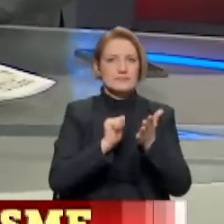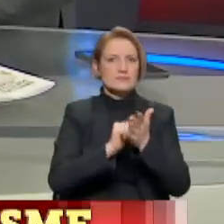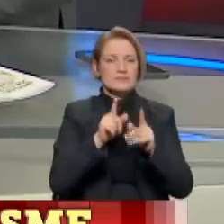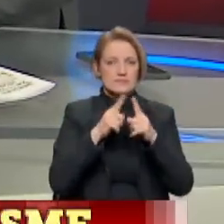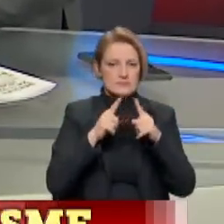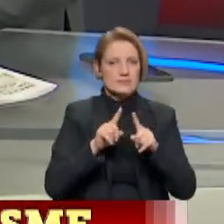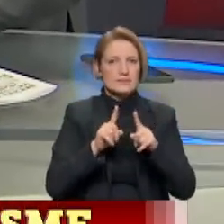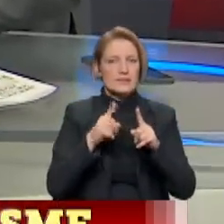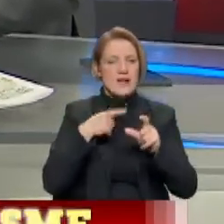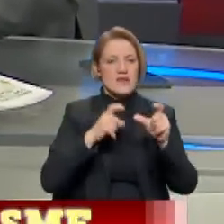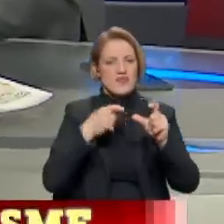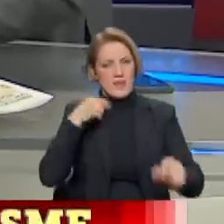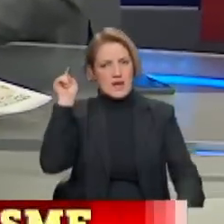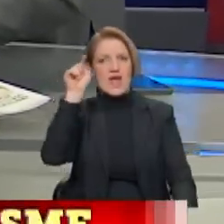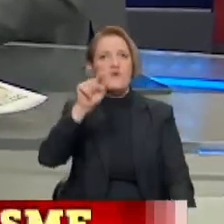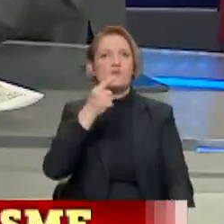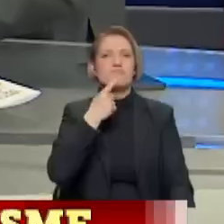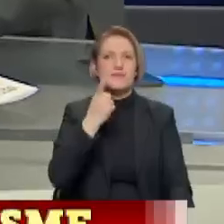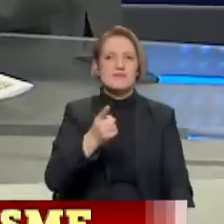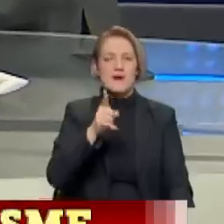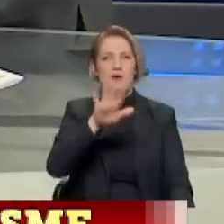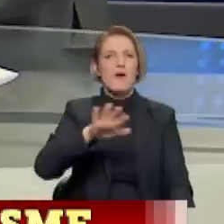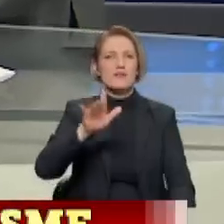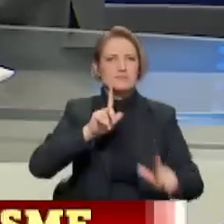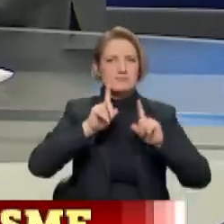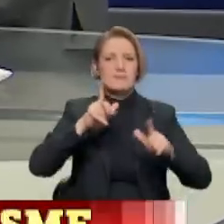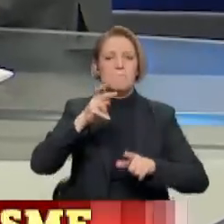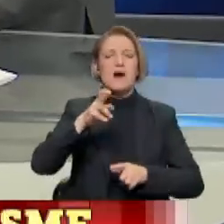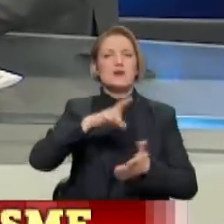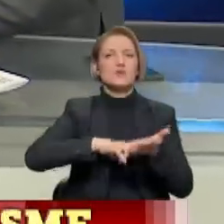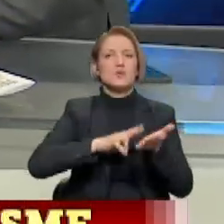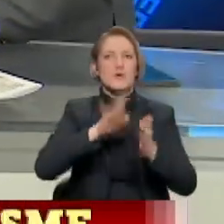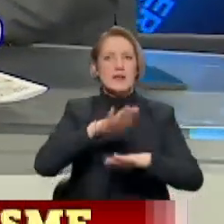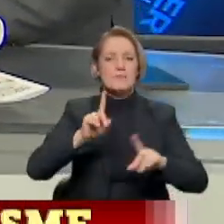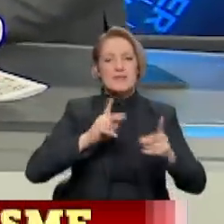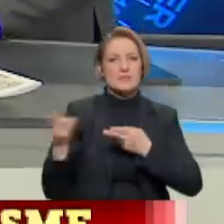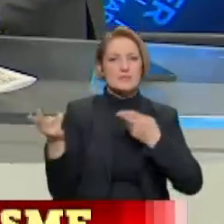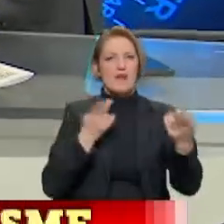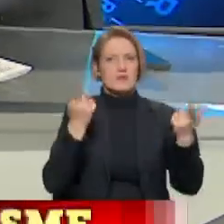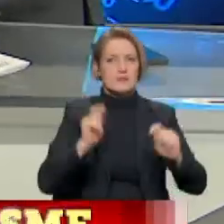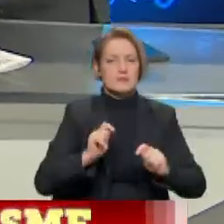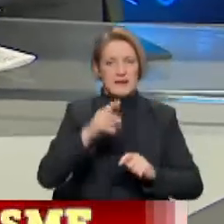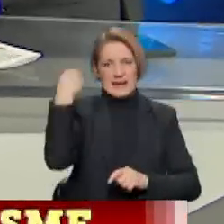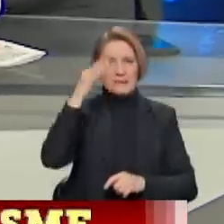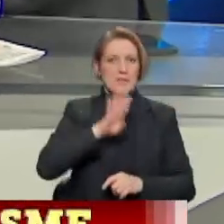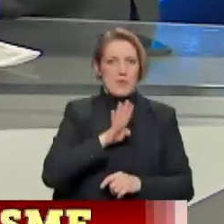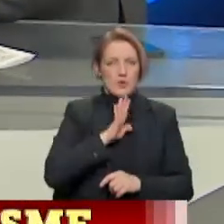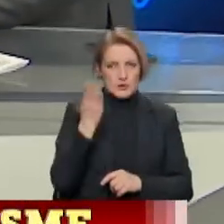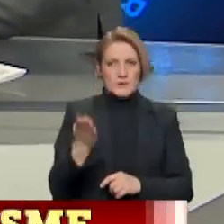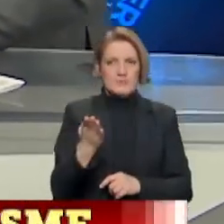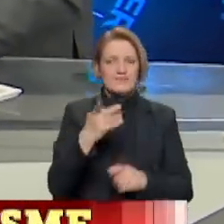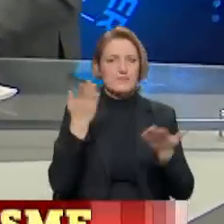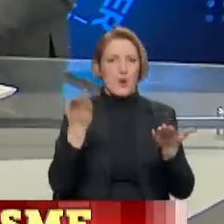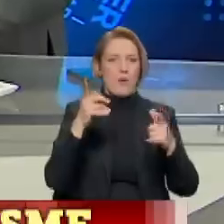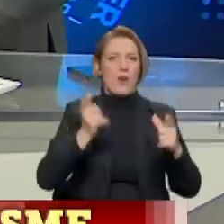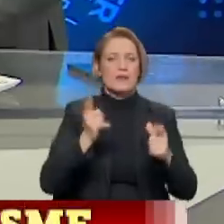duyurdu. Geliyorum Saraçhane'ye diye. Orada işte çağrı yapıldı, partililere bir davet yapıldı. Ekrem İmamoğlu tarafından